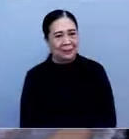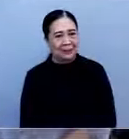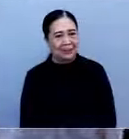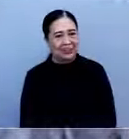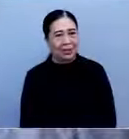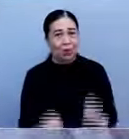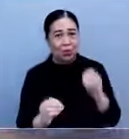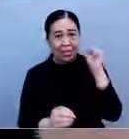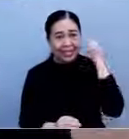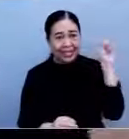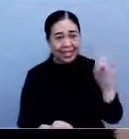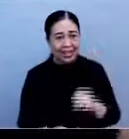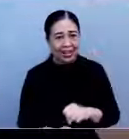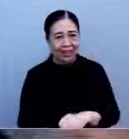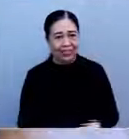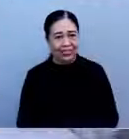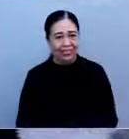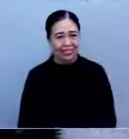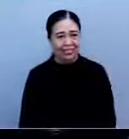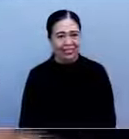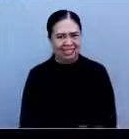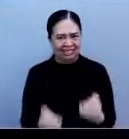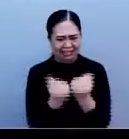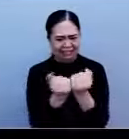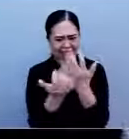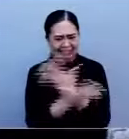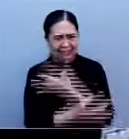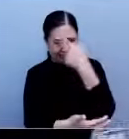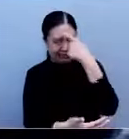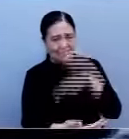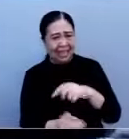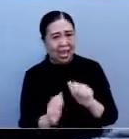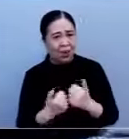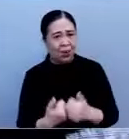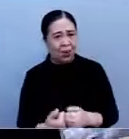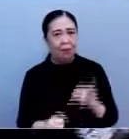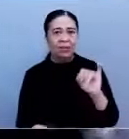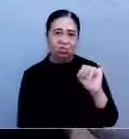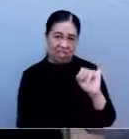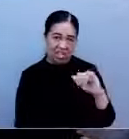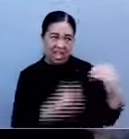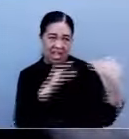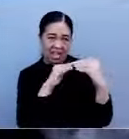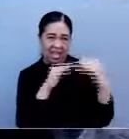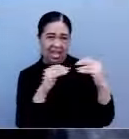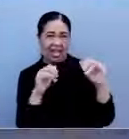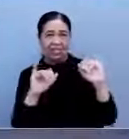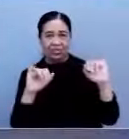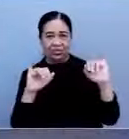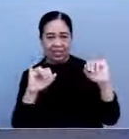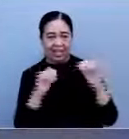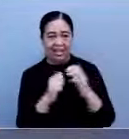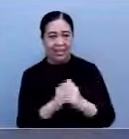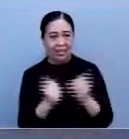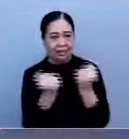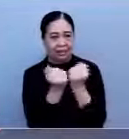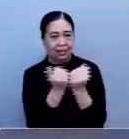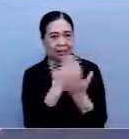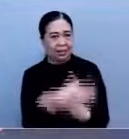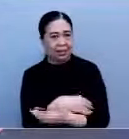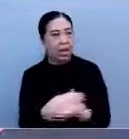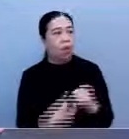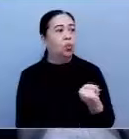Walang sound! Ginawa mo kapwa ko. Paano ko magigets yun? Walang sound? Kung social ka din. Tapos, kuya, may gano'n